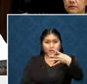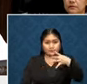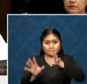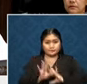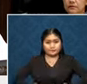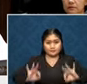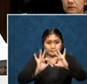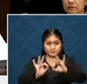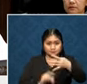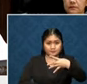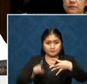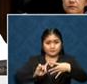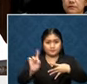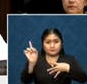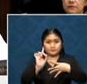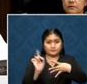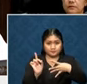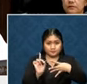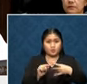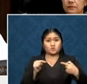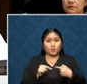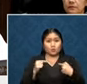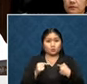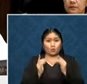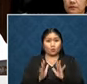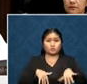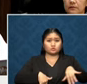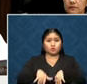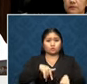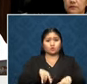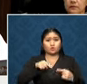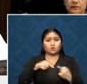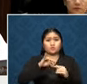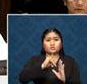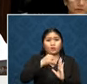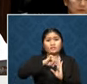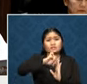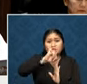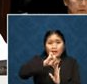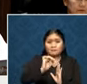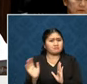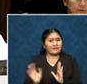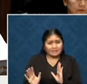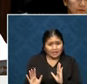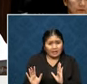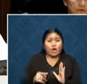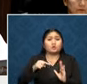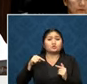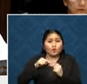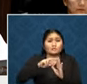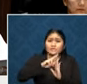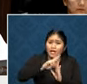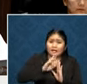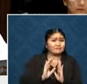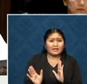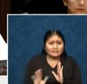านประการที่1ก็คือเรื่องนี้ไม่ใช่เรื่องของพี่น้องที่อยู่ที่จังหวัดเชียงใหม่ไม่ใช่เรื่องของพี่น้องที่อยู่ที่จังหวัดเชียงร